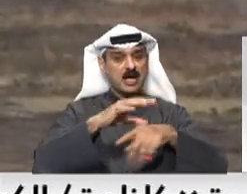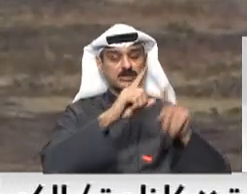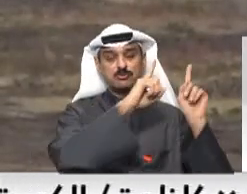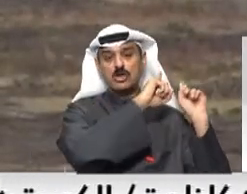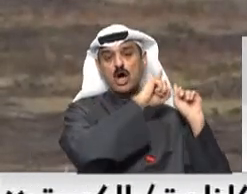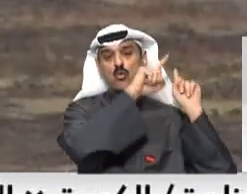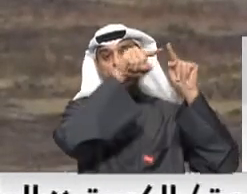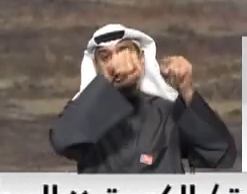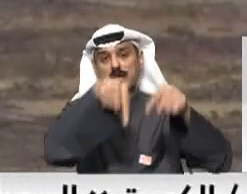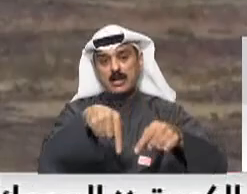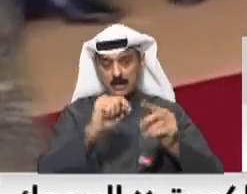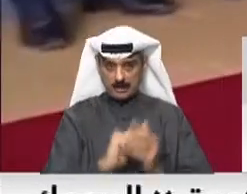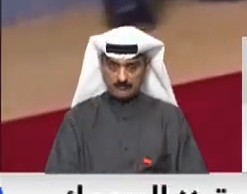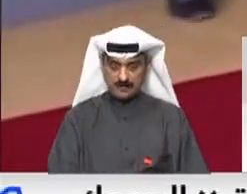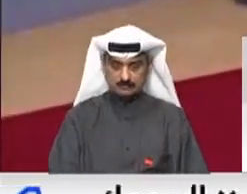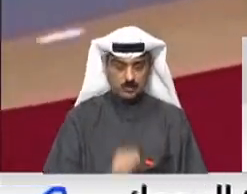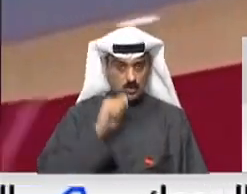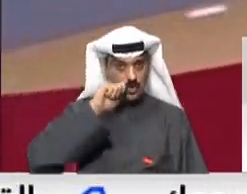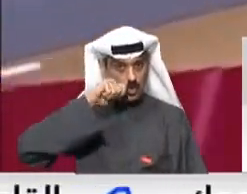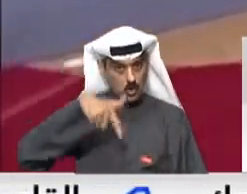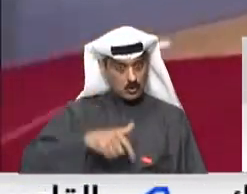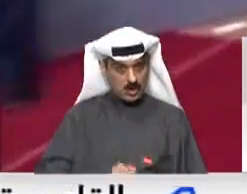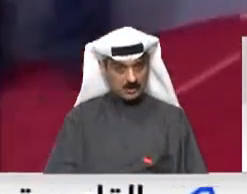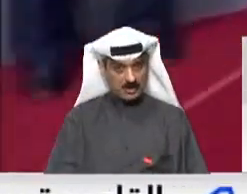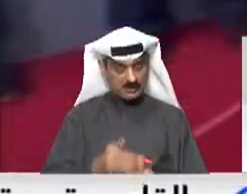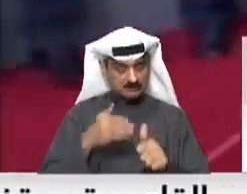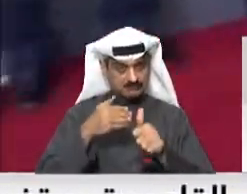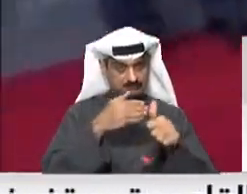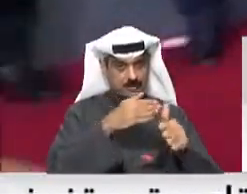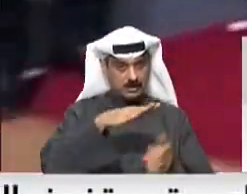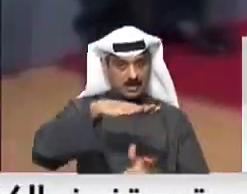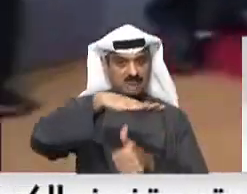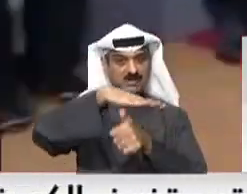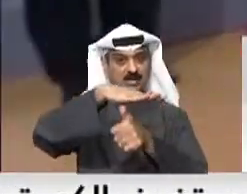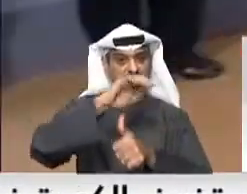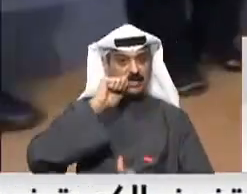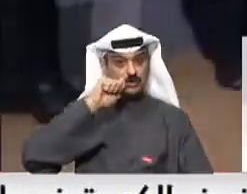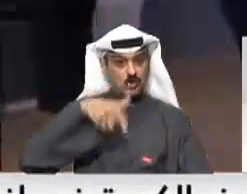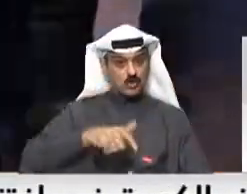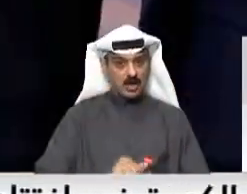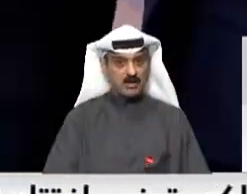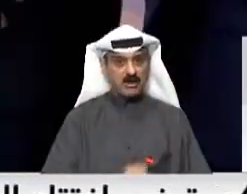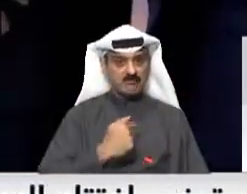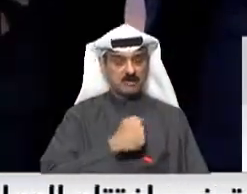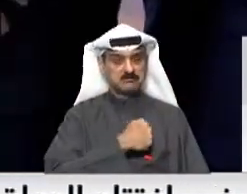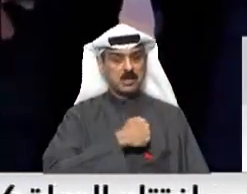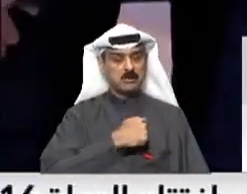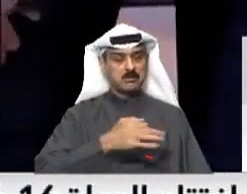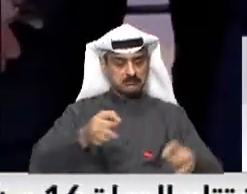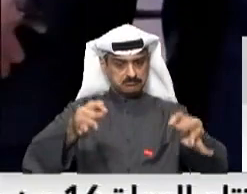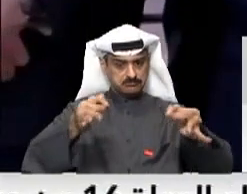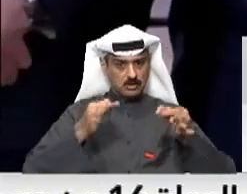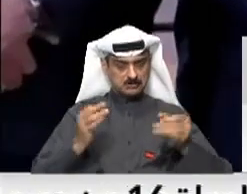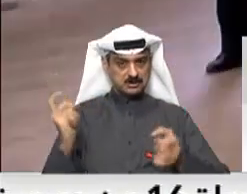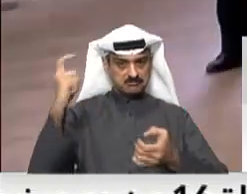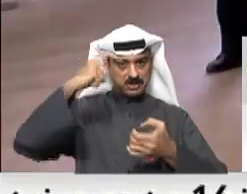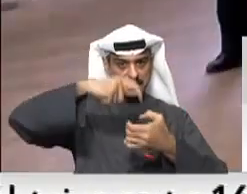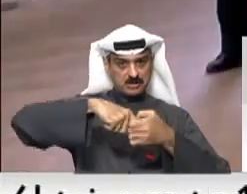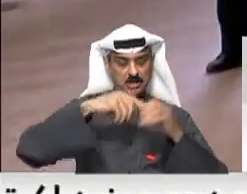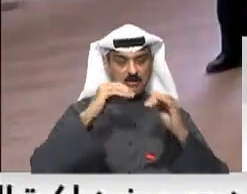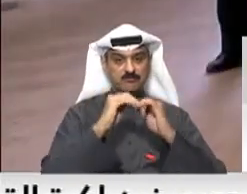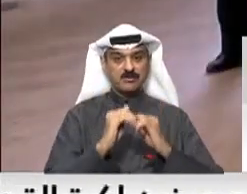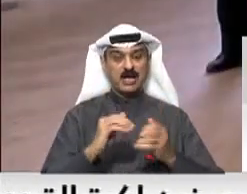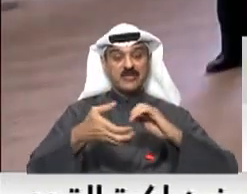هي الحرب. أوكرانيا بقيادة رئيسها زيلينسكي عبرت عن نيتها الجادة الانضمام إلى